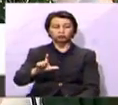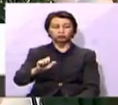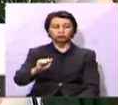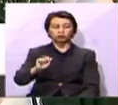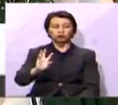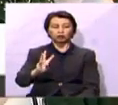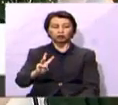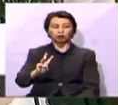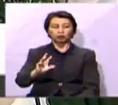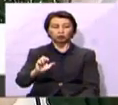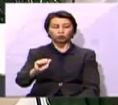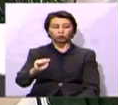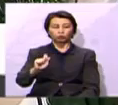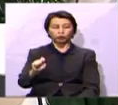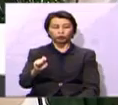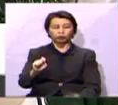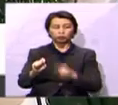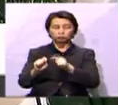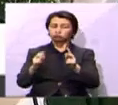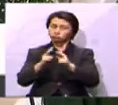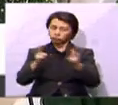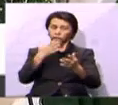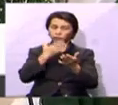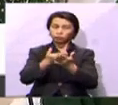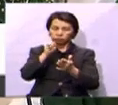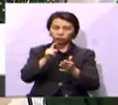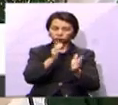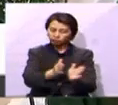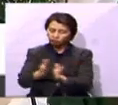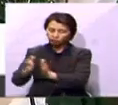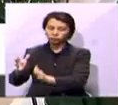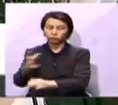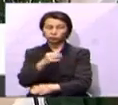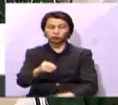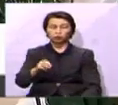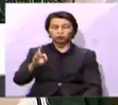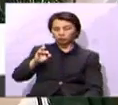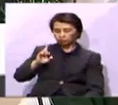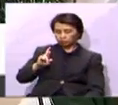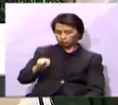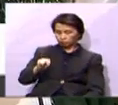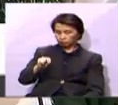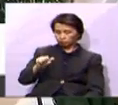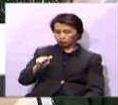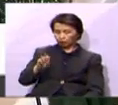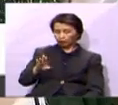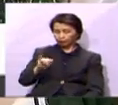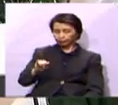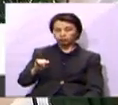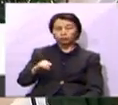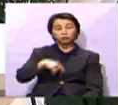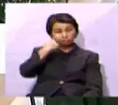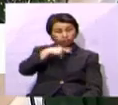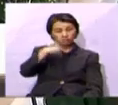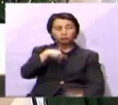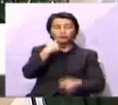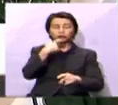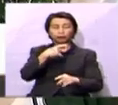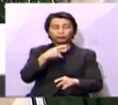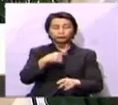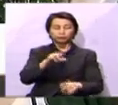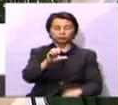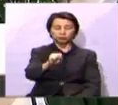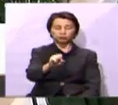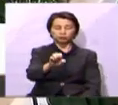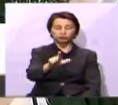ini merupakan satu yang sangat dianjurkan. Malah Rasulullah sendiri mengakui bahawa sesiapa yang berselawat ke atas baginda,